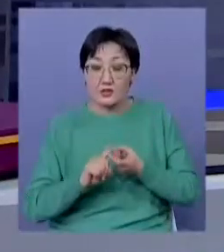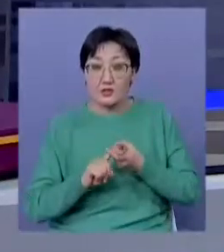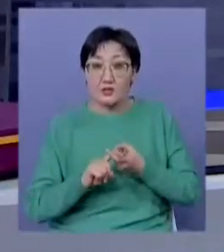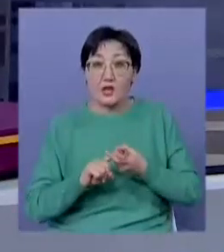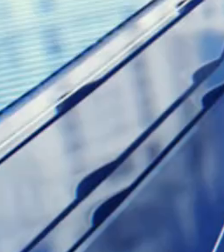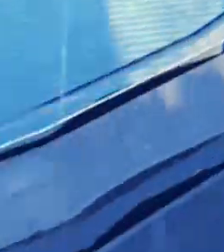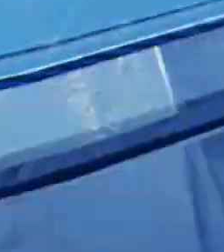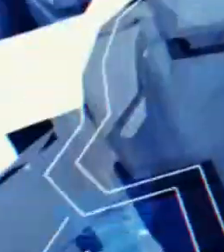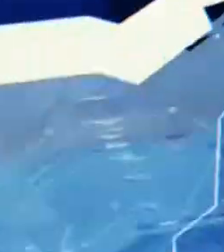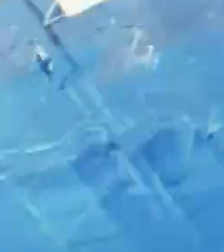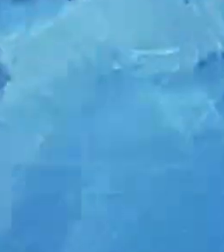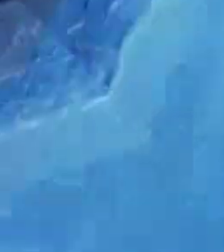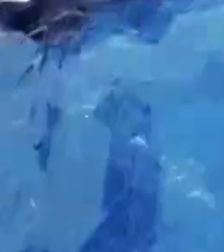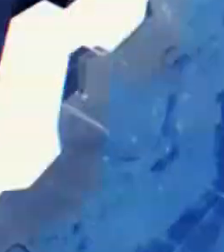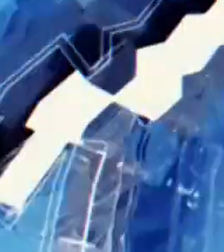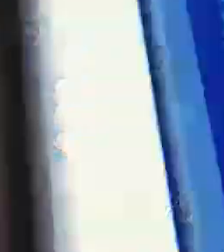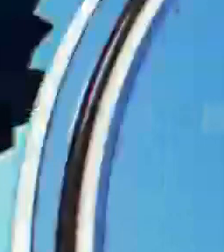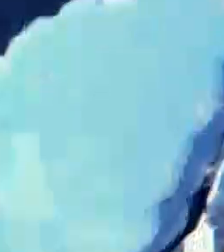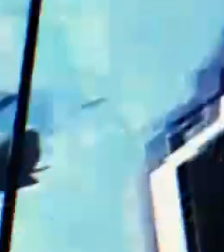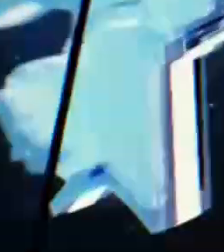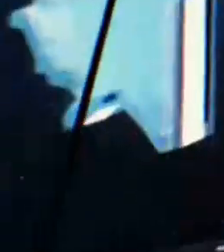қағазын жіберді.